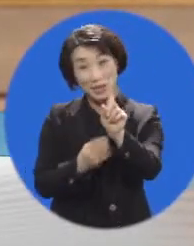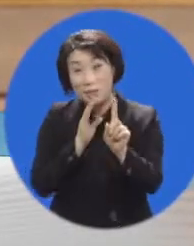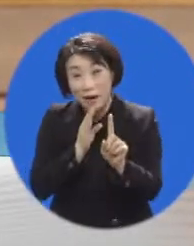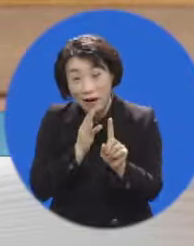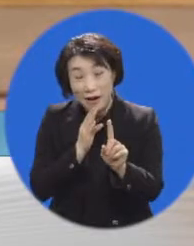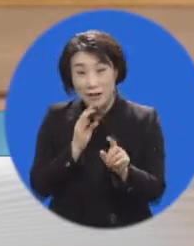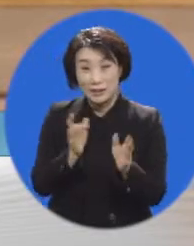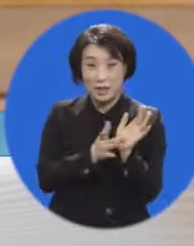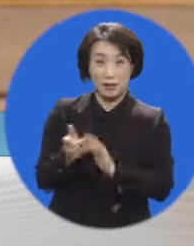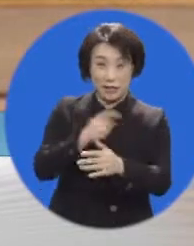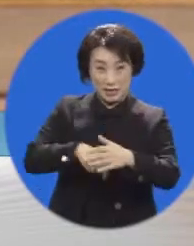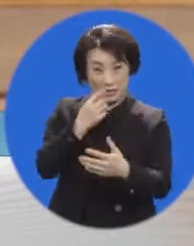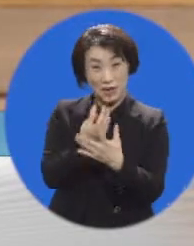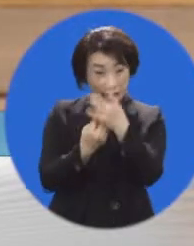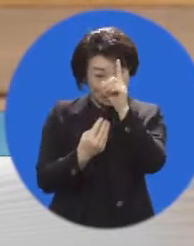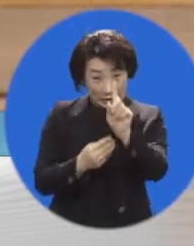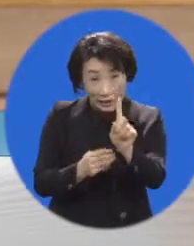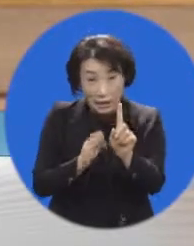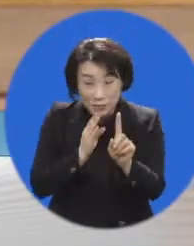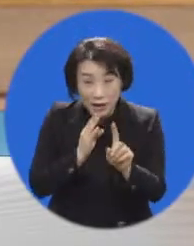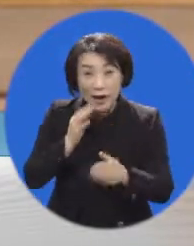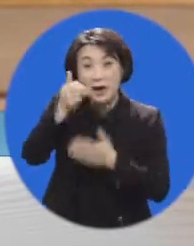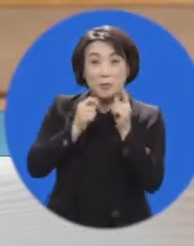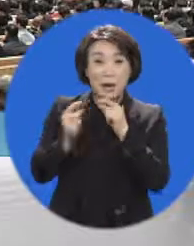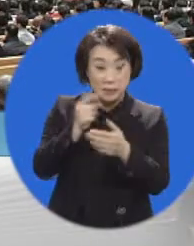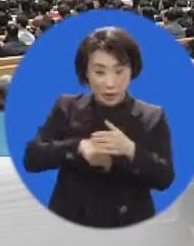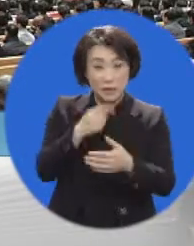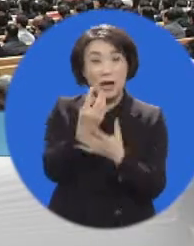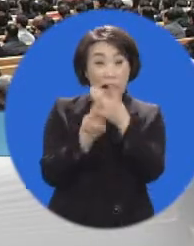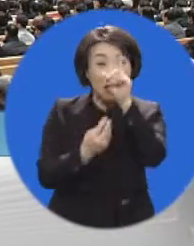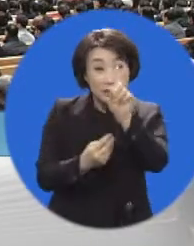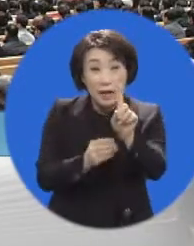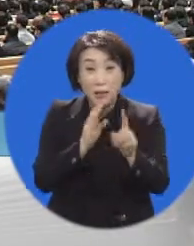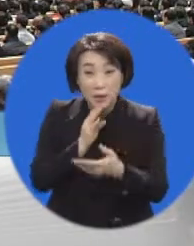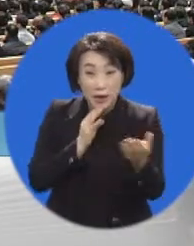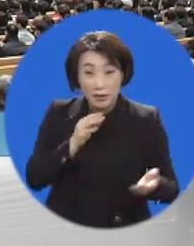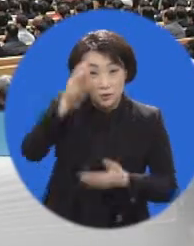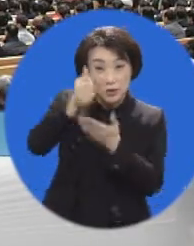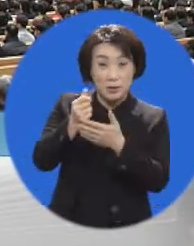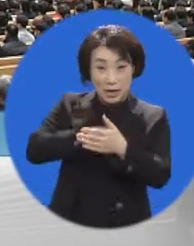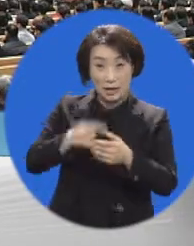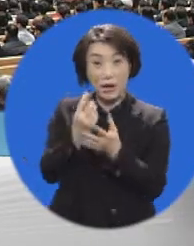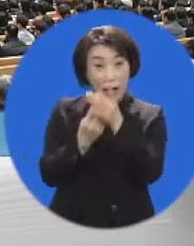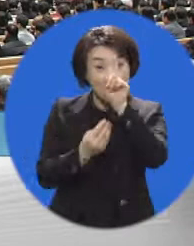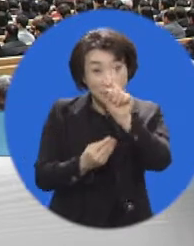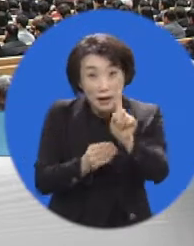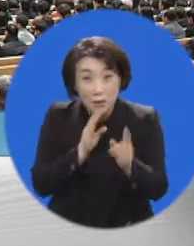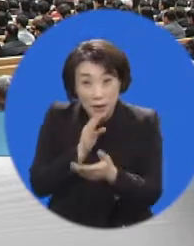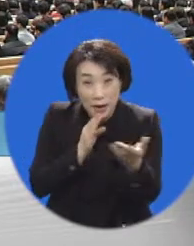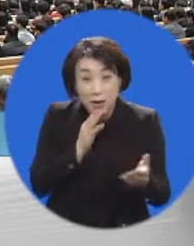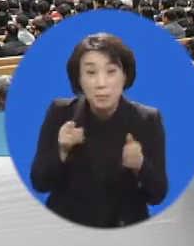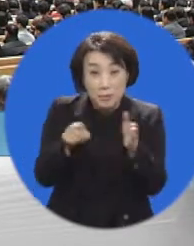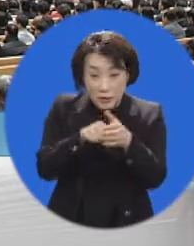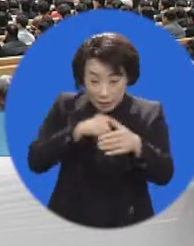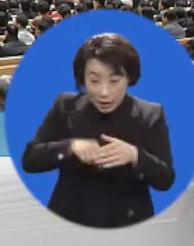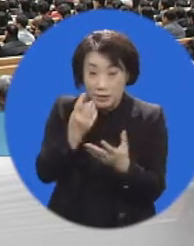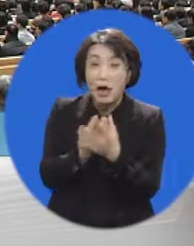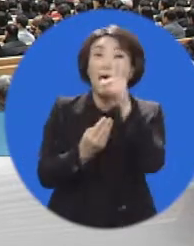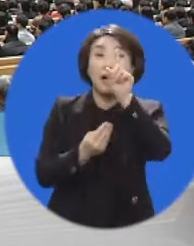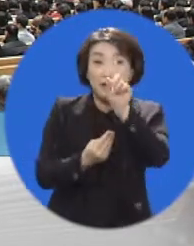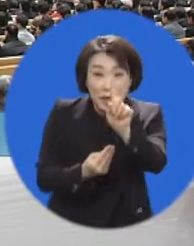그래서 예수 안에서 하나, 말씀 안에서 하나, 성령 안에서 하나, 믿음 안에서